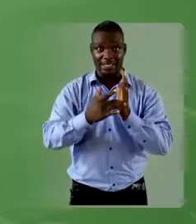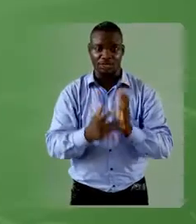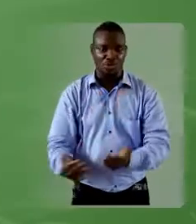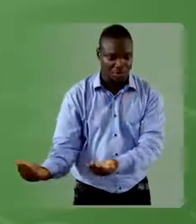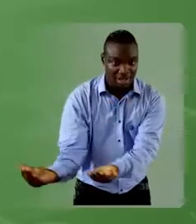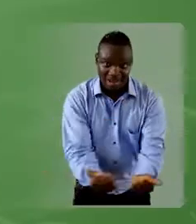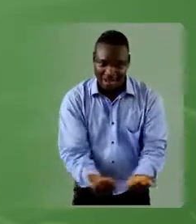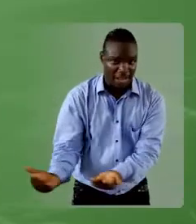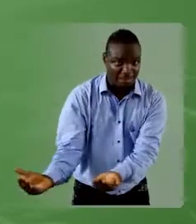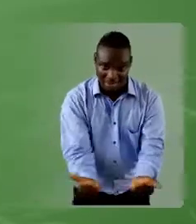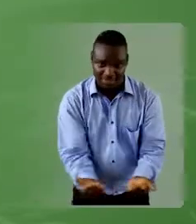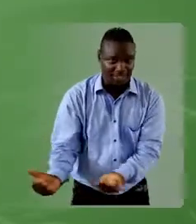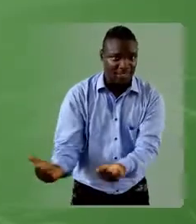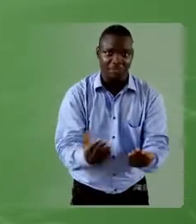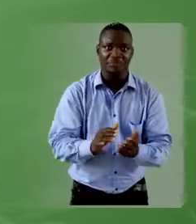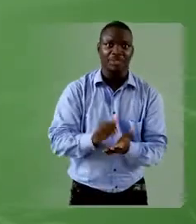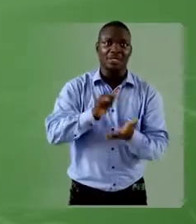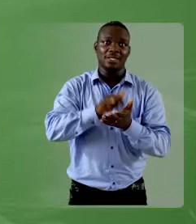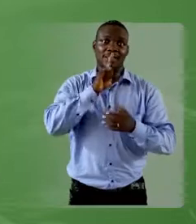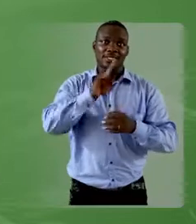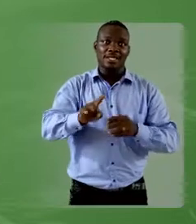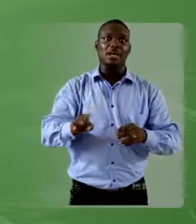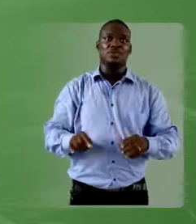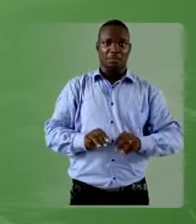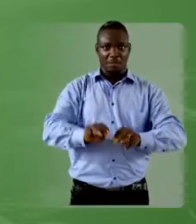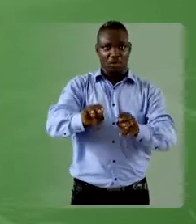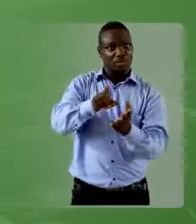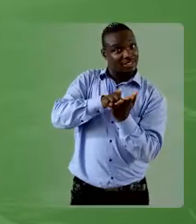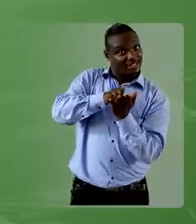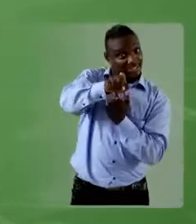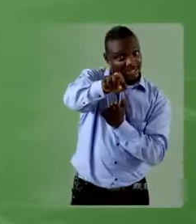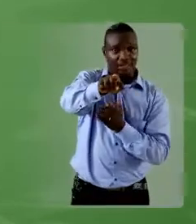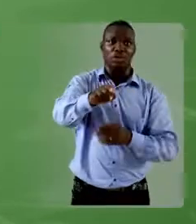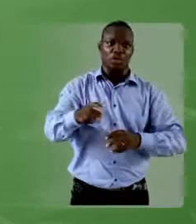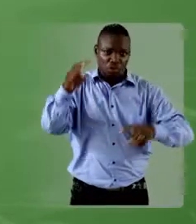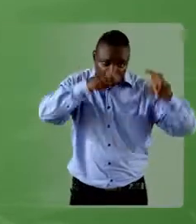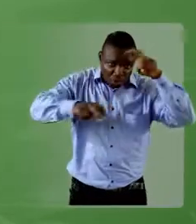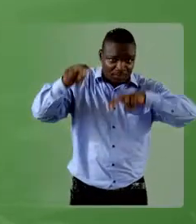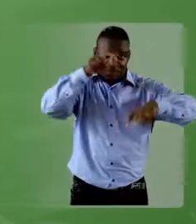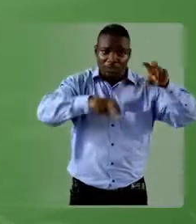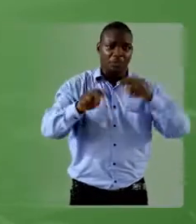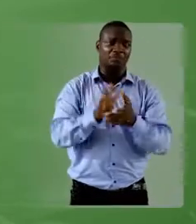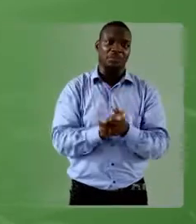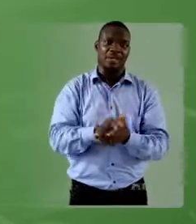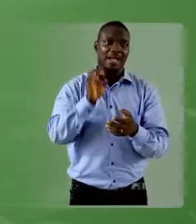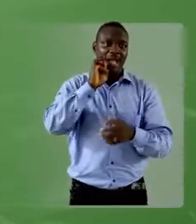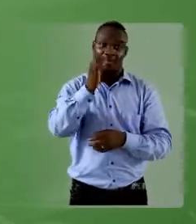prospection est une méthode directe de prospection. Elle